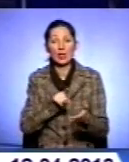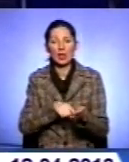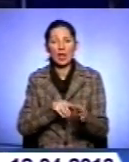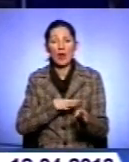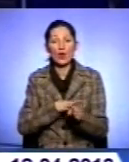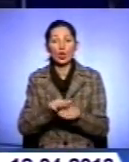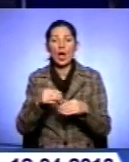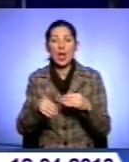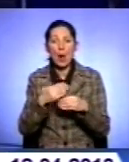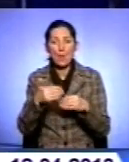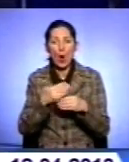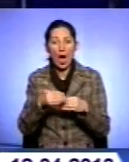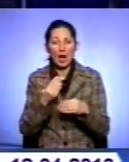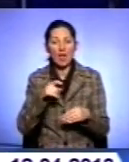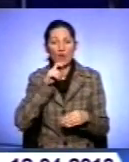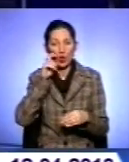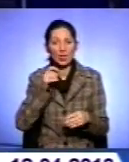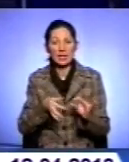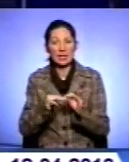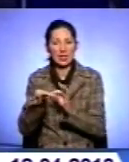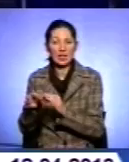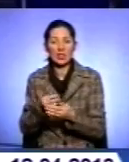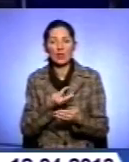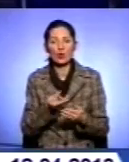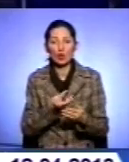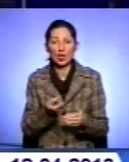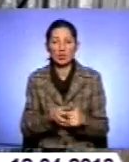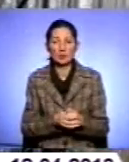покарань в Україні. Детальніше у сюжеті Тетяни Гамрецької.